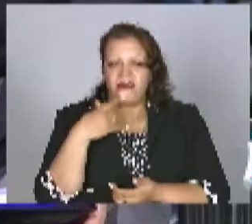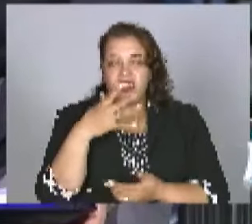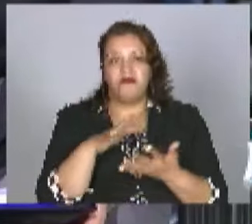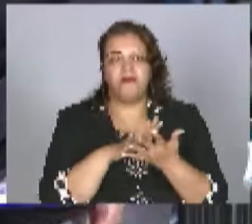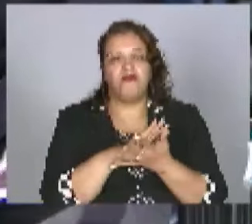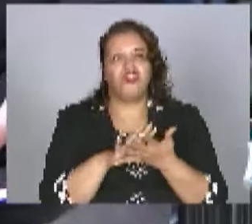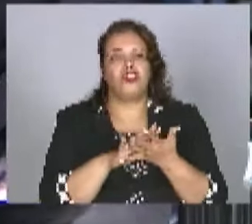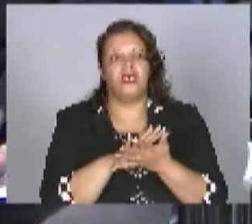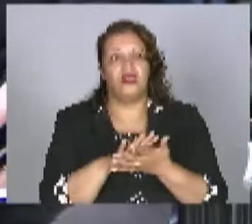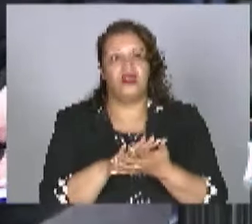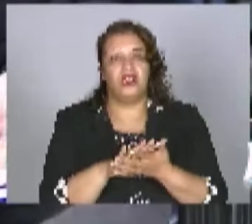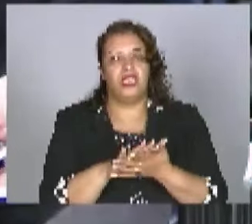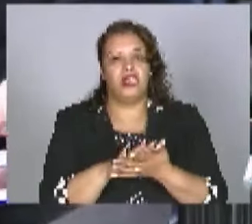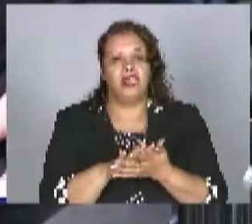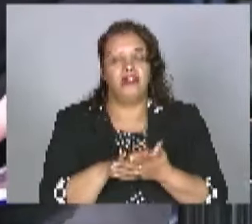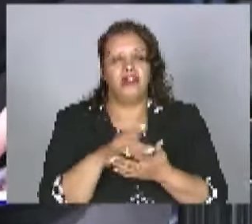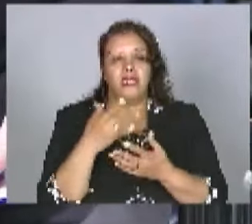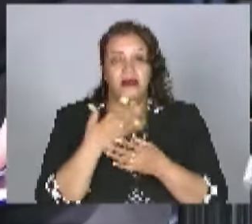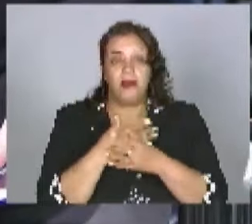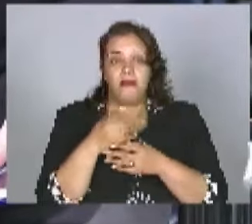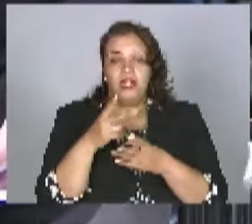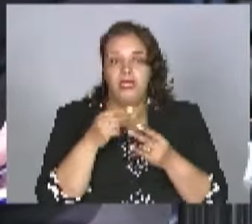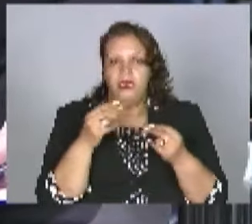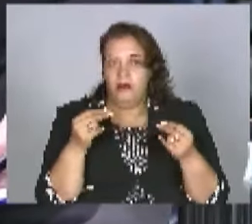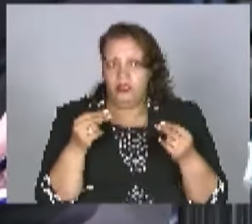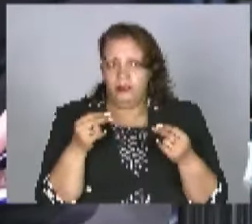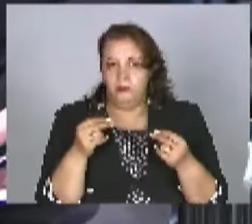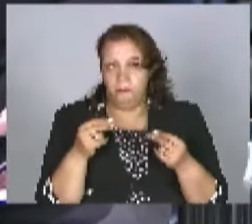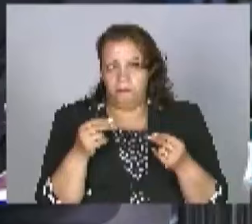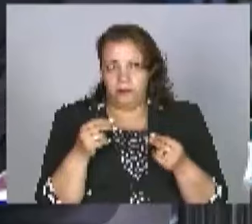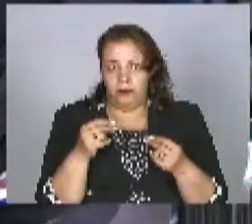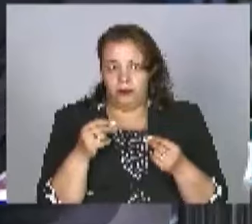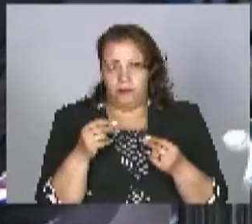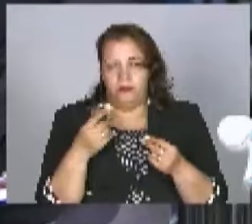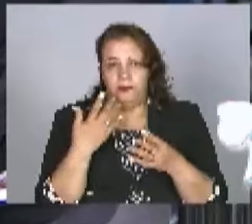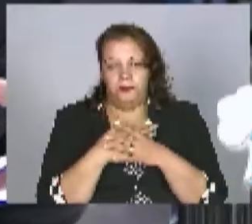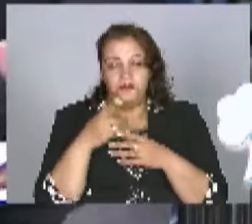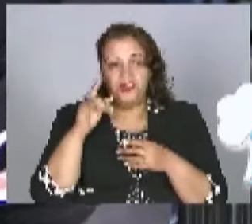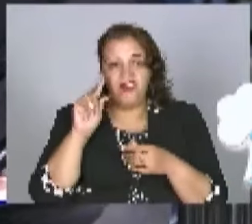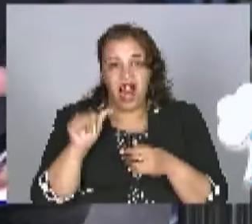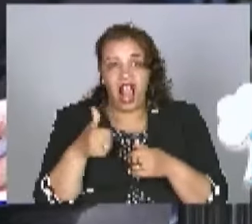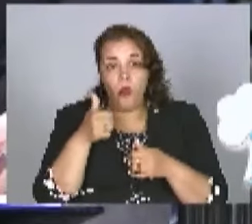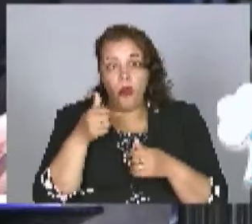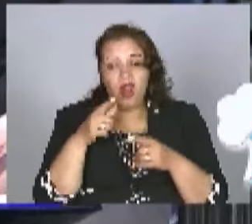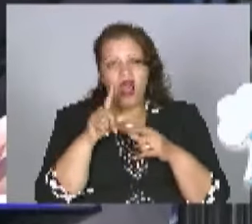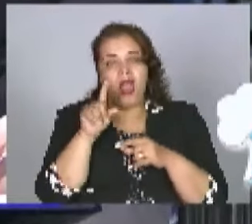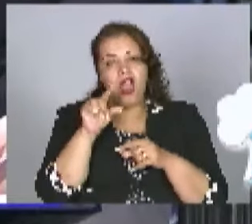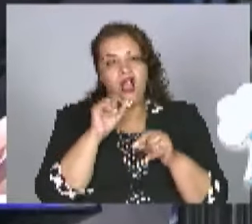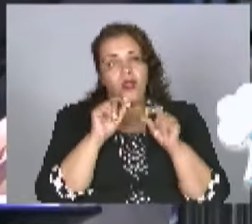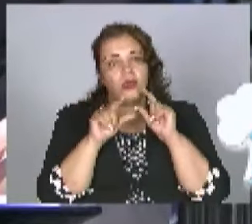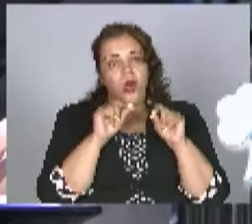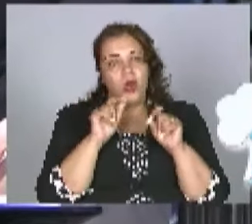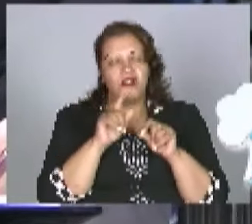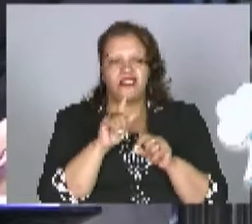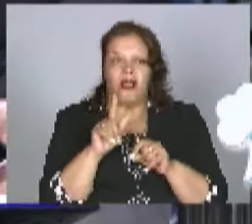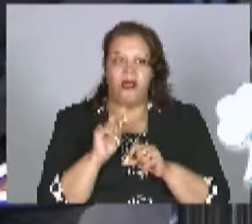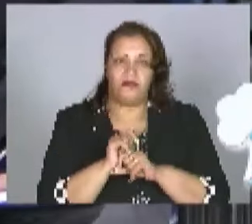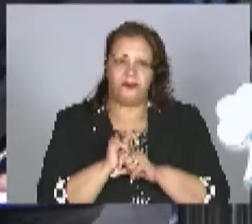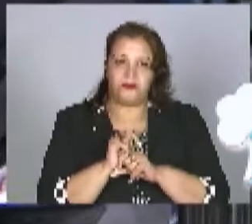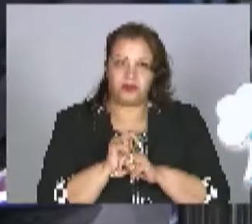ماساه ففي اسباب بترجع في سوء الاختيار تؤدي الى تسلط